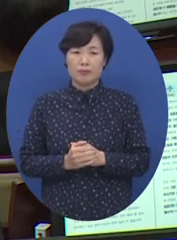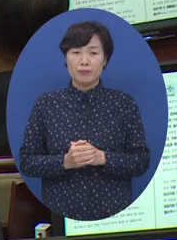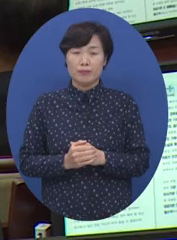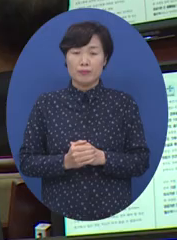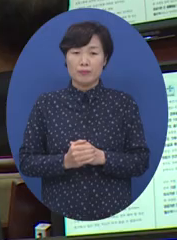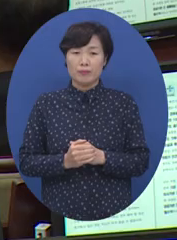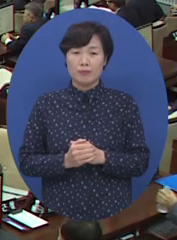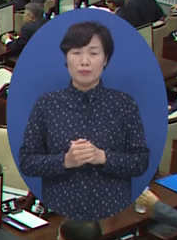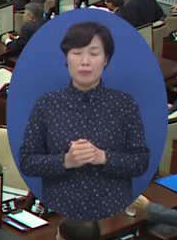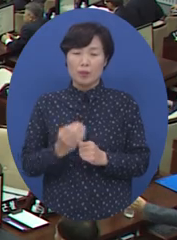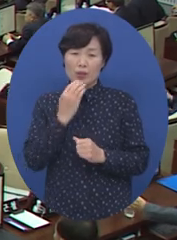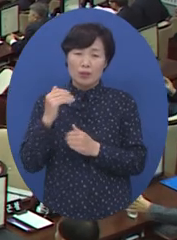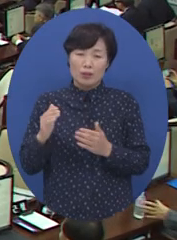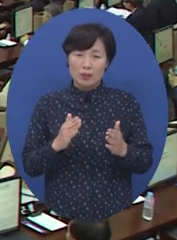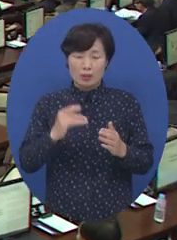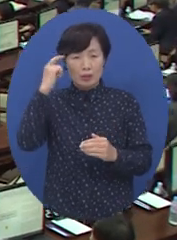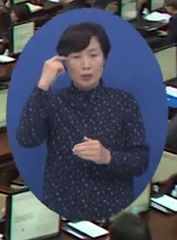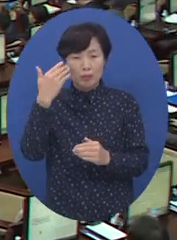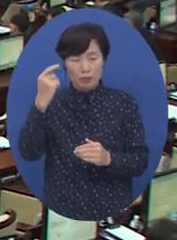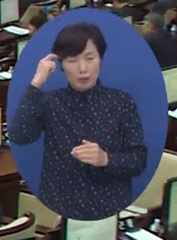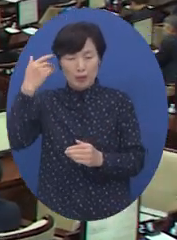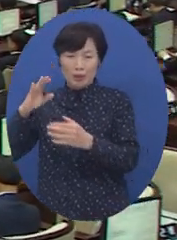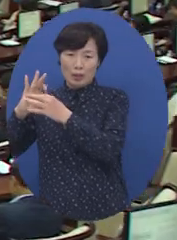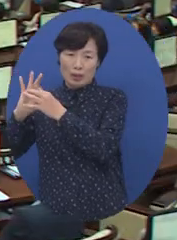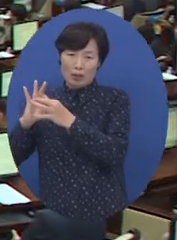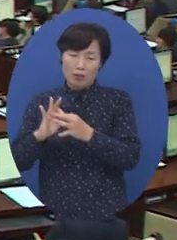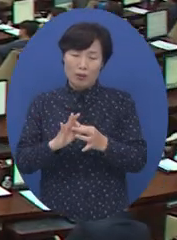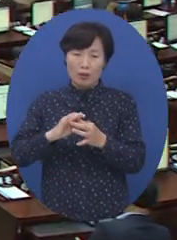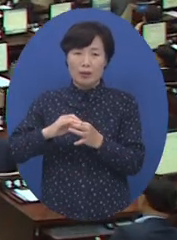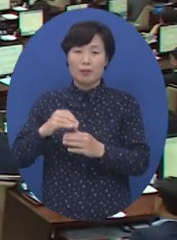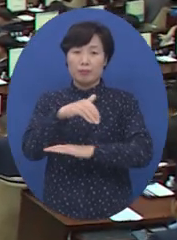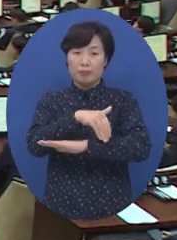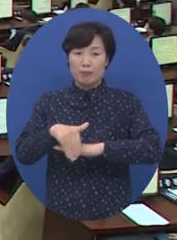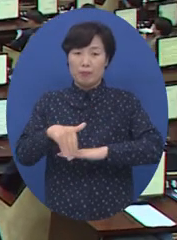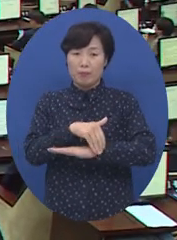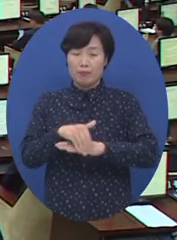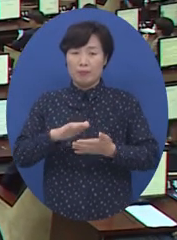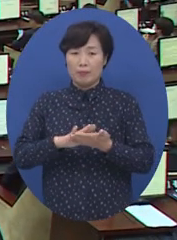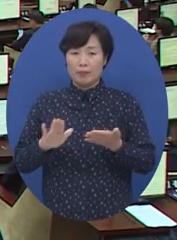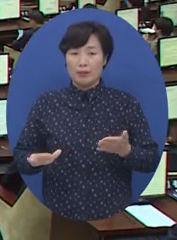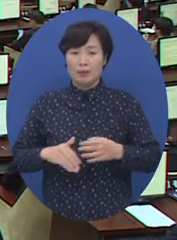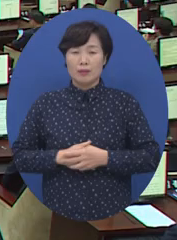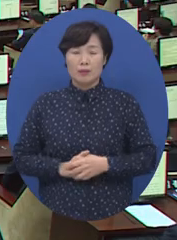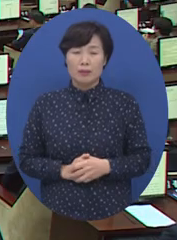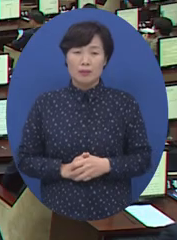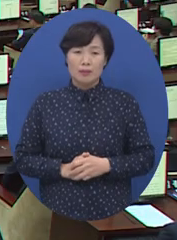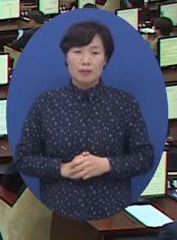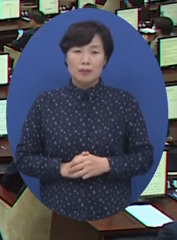이틀간 도정에 관한 질의를 진행할 예정입니다. 경기 GTV 최창순입니다.